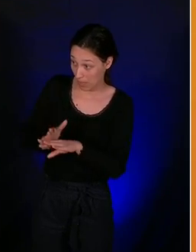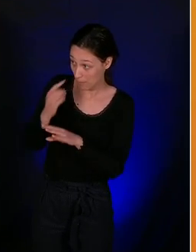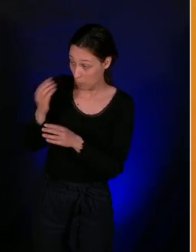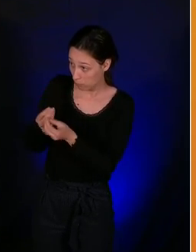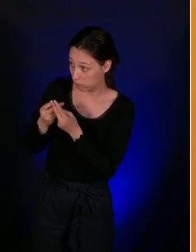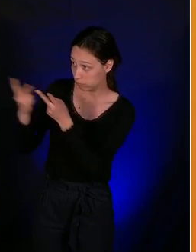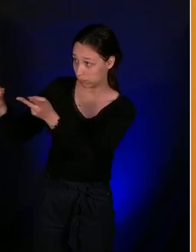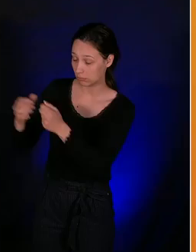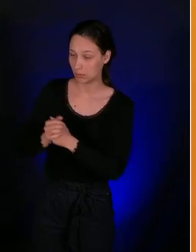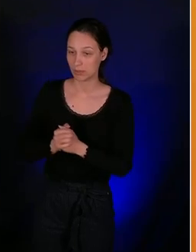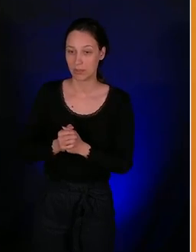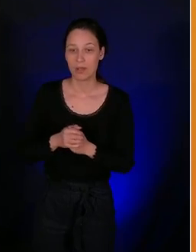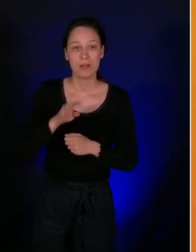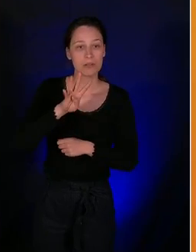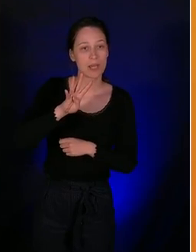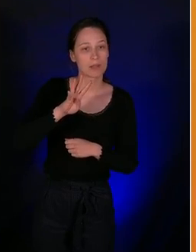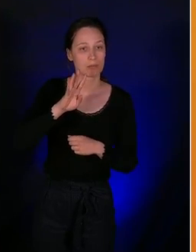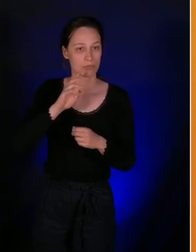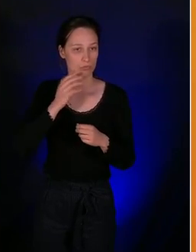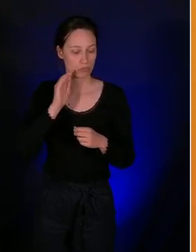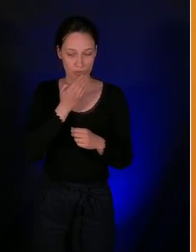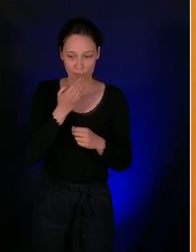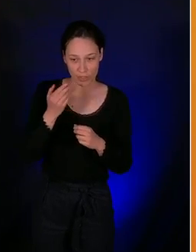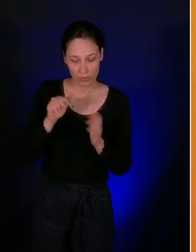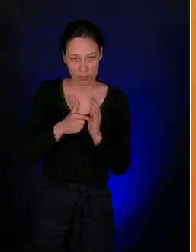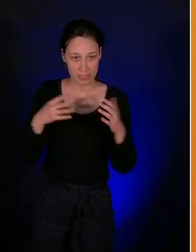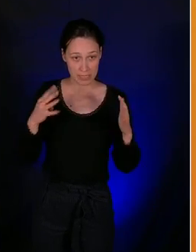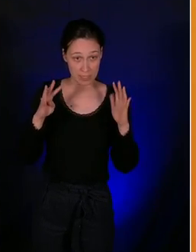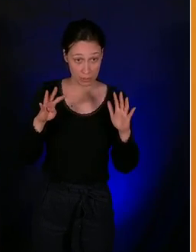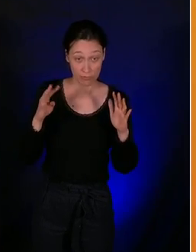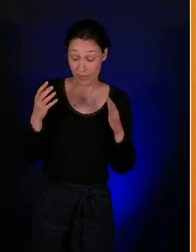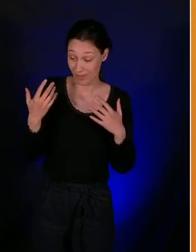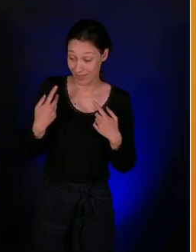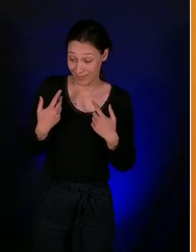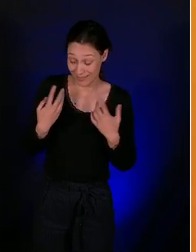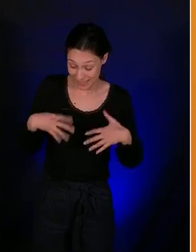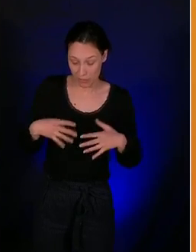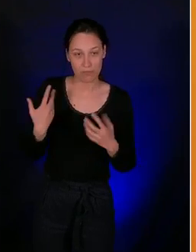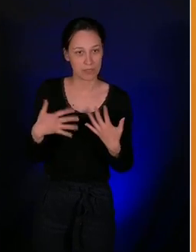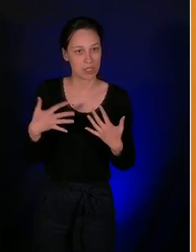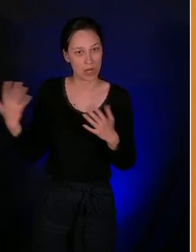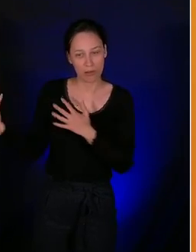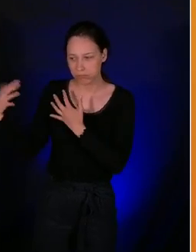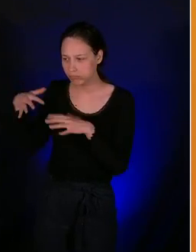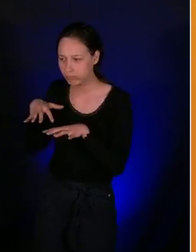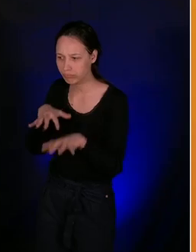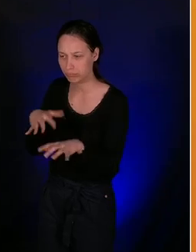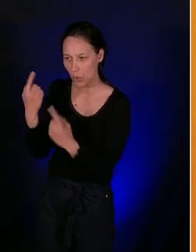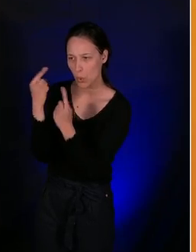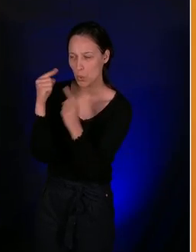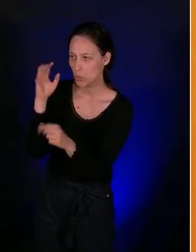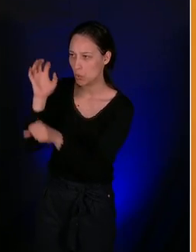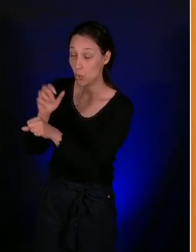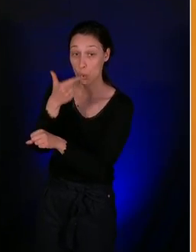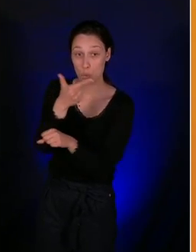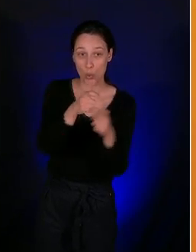4 juin 2019, nous appelions avec les cheminots d'Île-de-France à une riposte des travailleurs de nos deux entreprises pour lutter contre le dumping social que